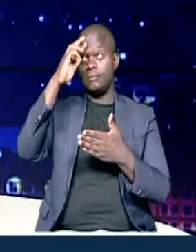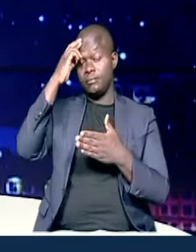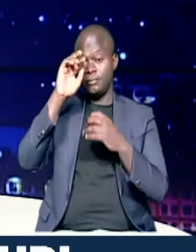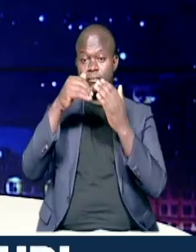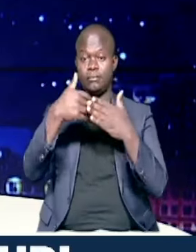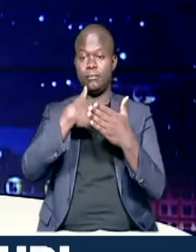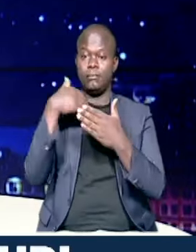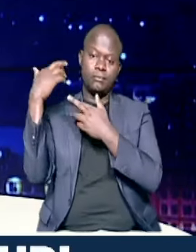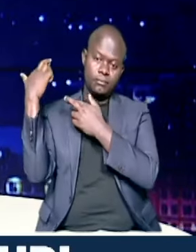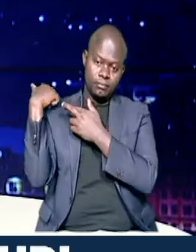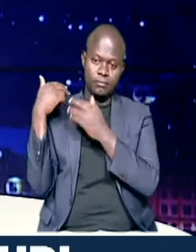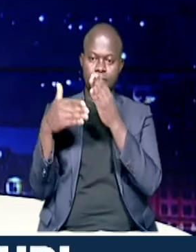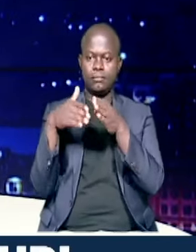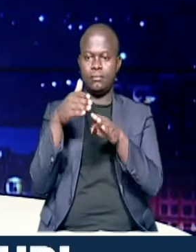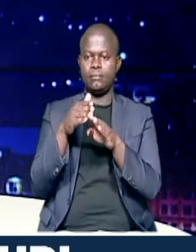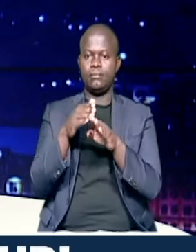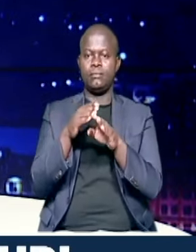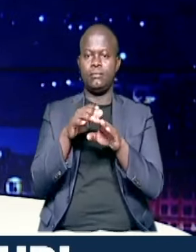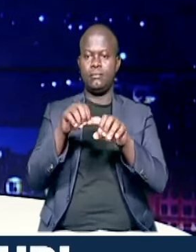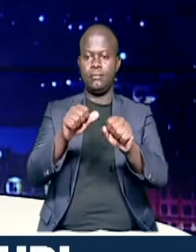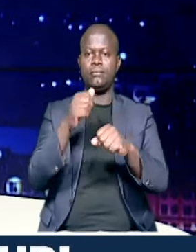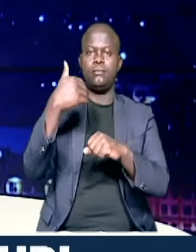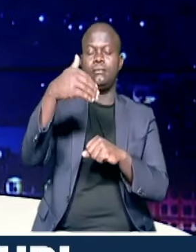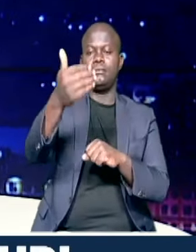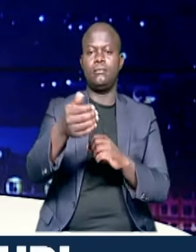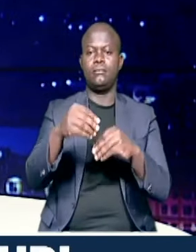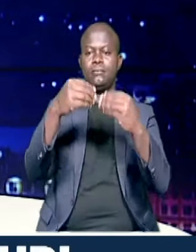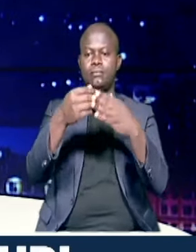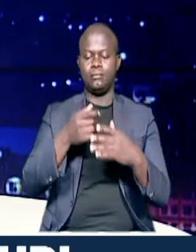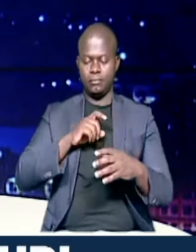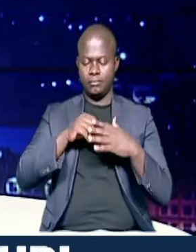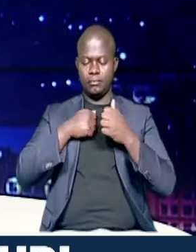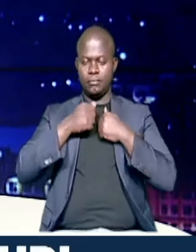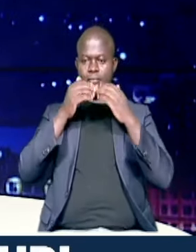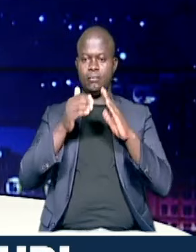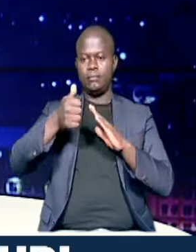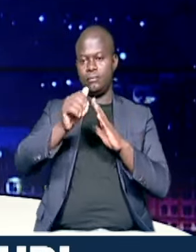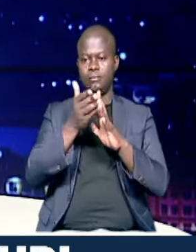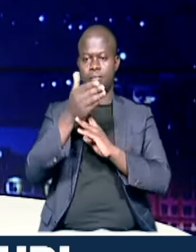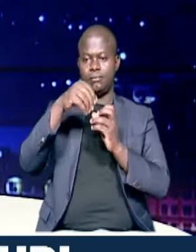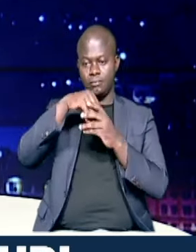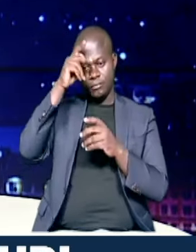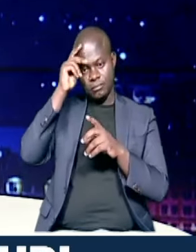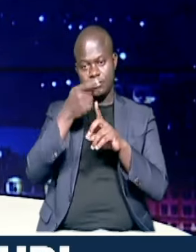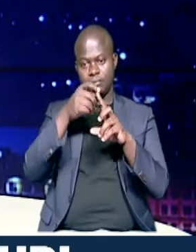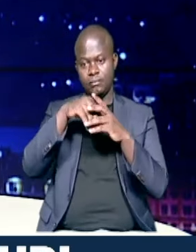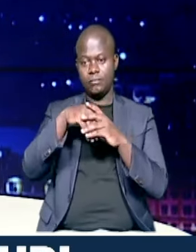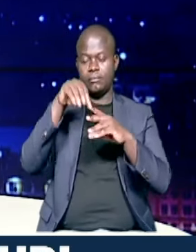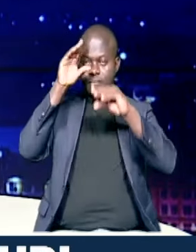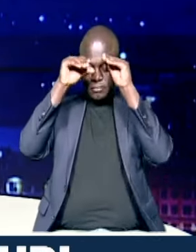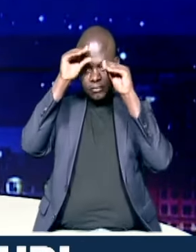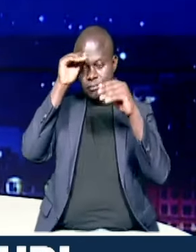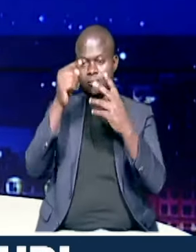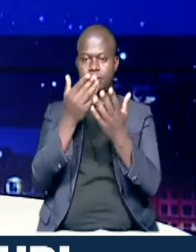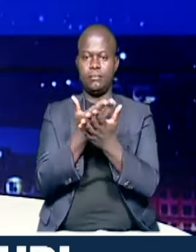rufite umukoro wo kubakira ku murake uhoraho rwasigiwe n'intwari z'u Rwanda rwo rukabinyuza mu bumenyi rukura mu masomo rero